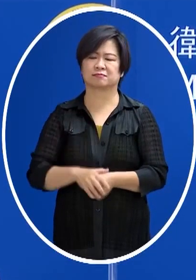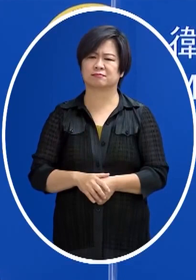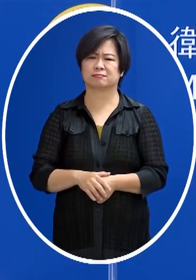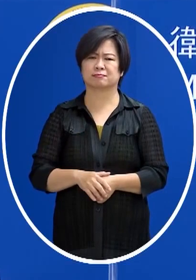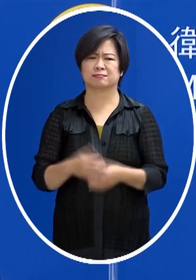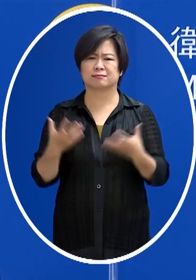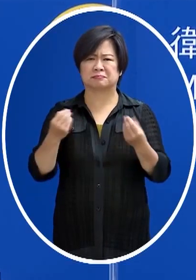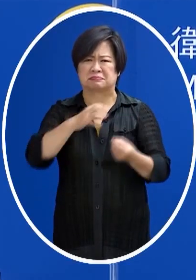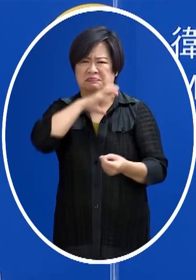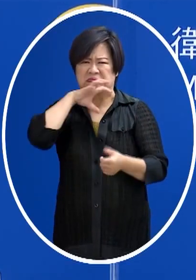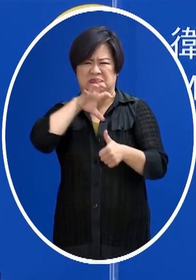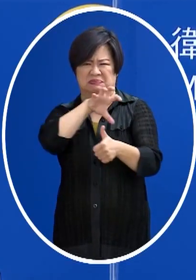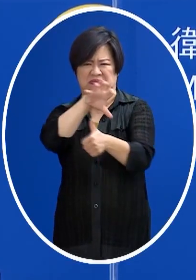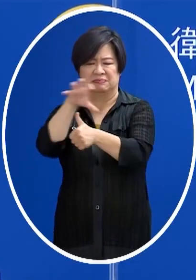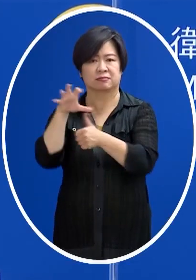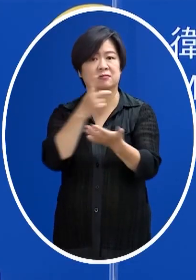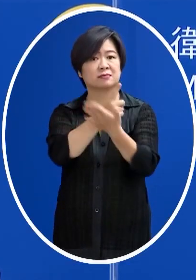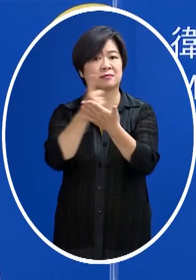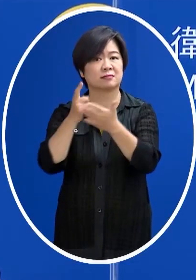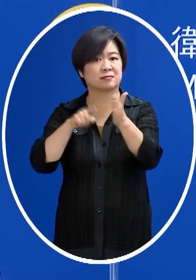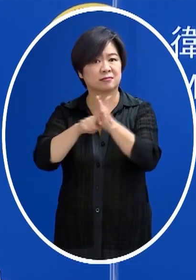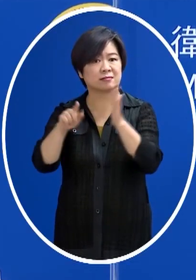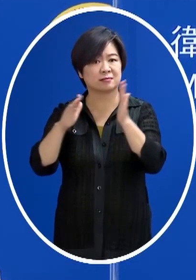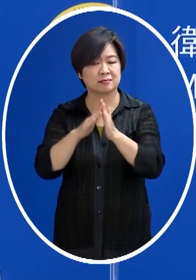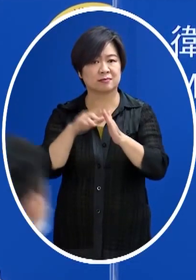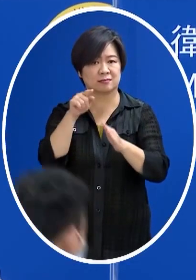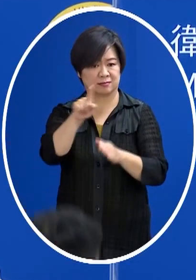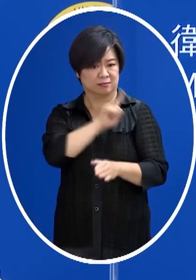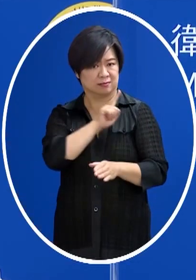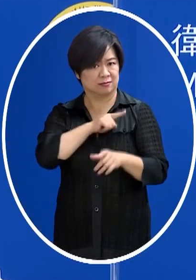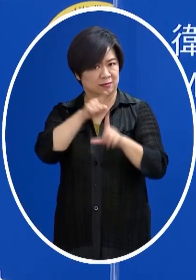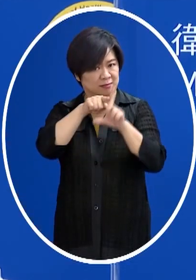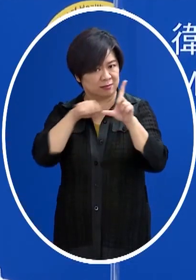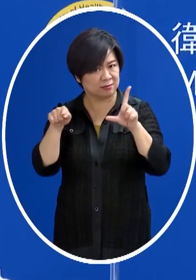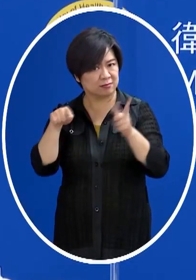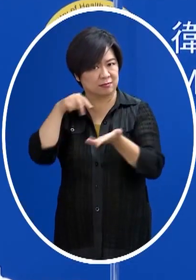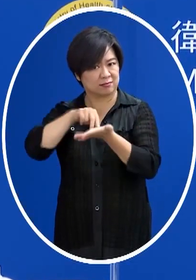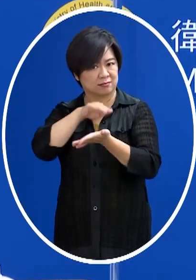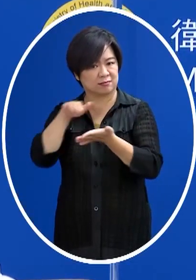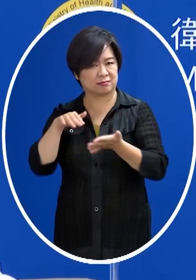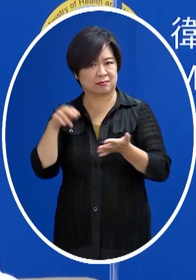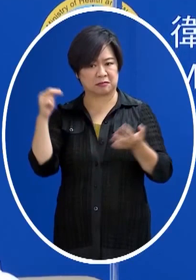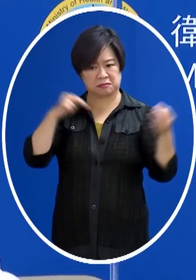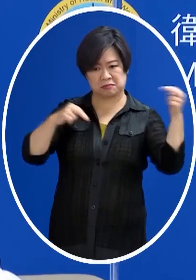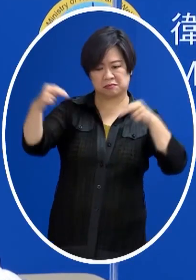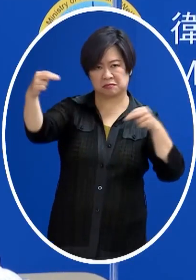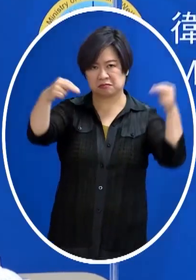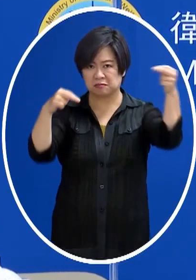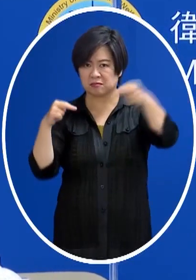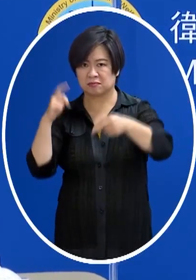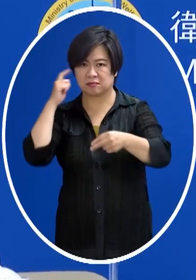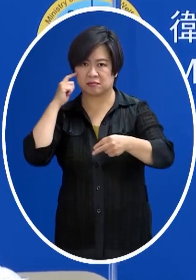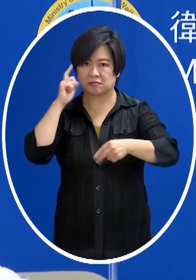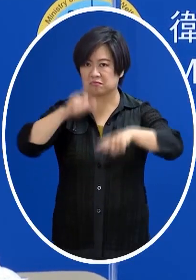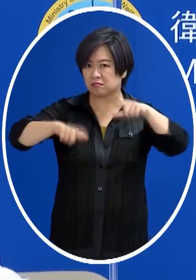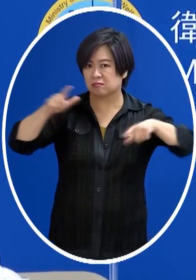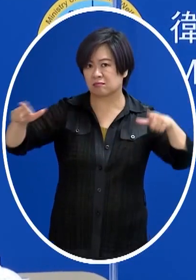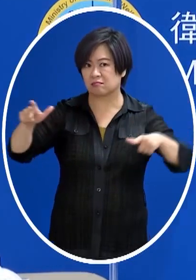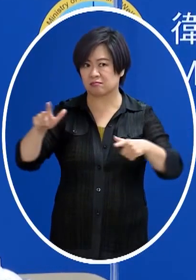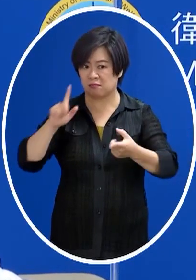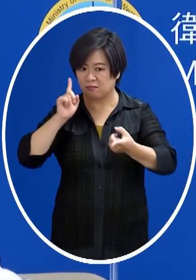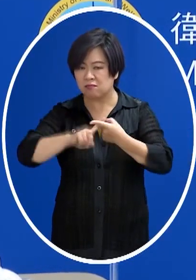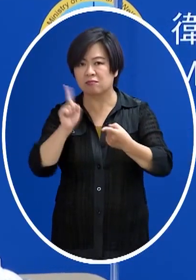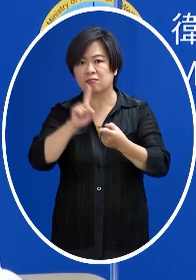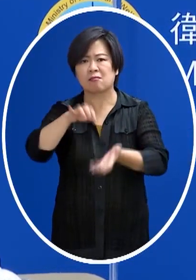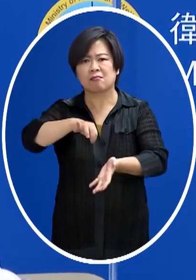的，就是每一个专家从他不同的角度、不同的立场，都会有他的认为什么样是比较恰当、比较正确的哈。所